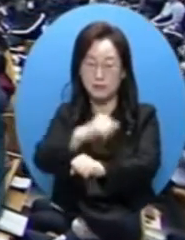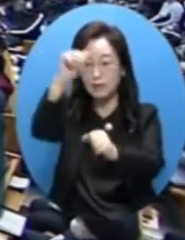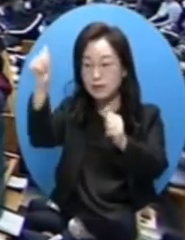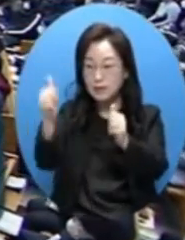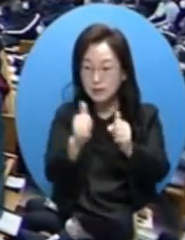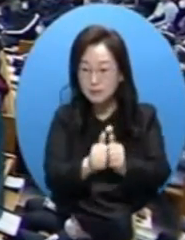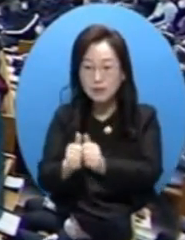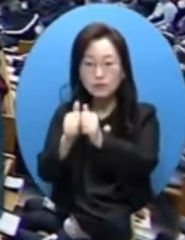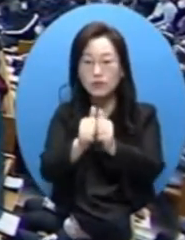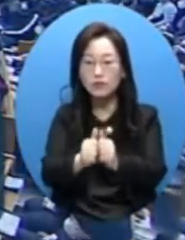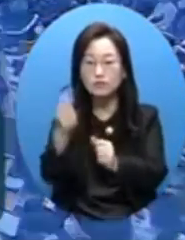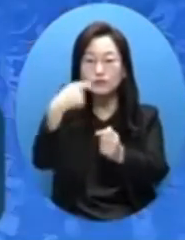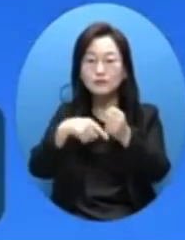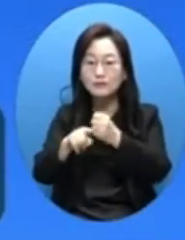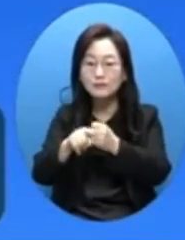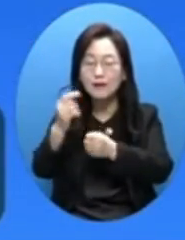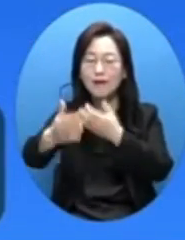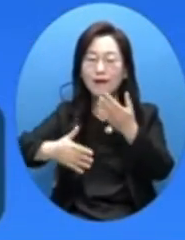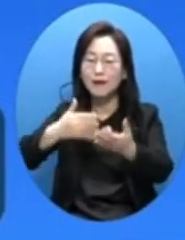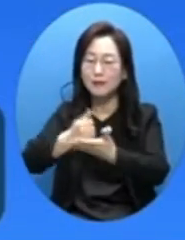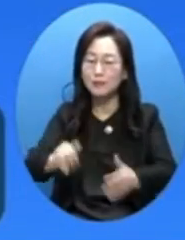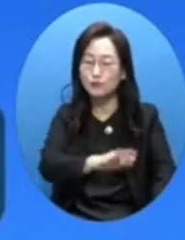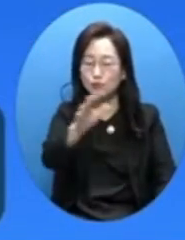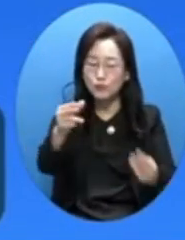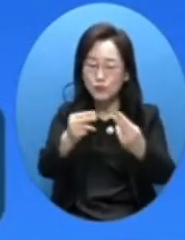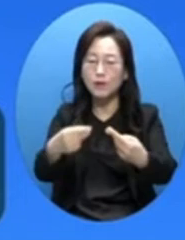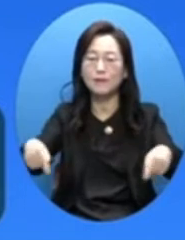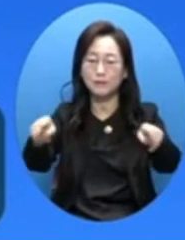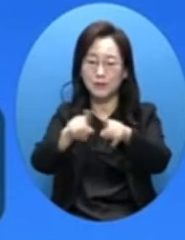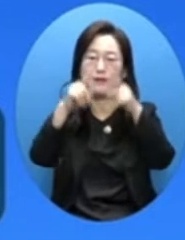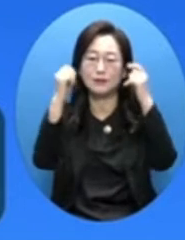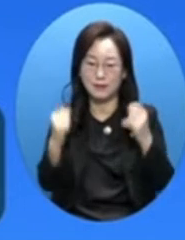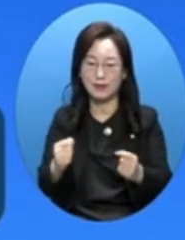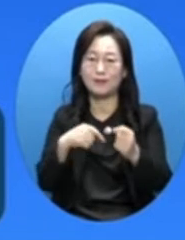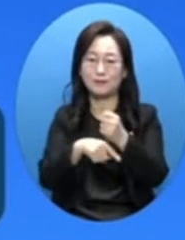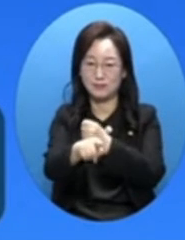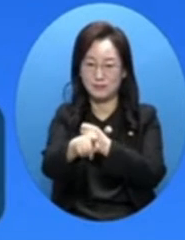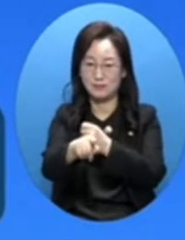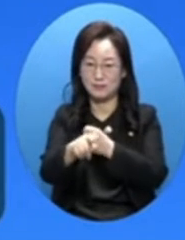임마누엘이라는 의미는 하나님이 우리와 함께 계신다는 의미입니다.